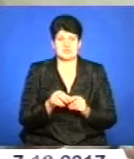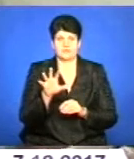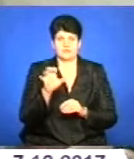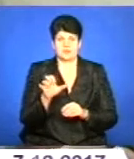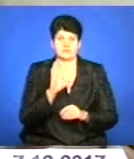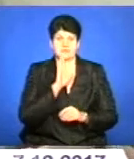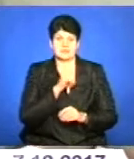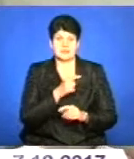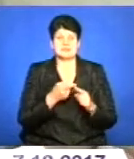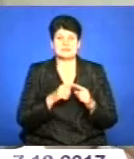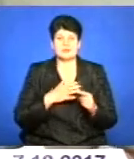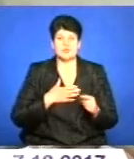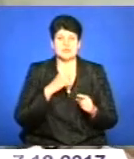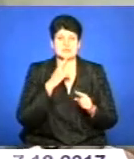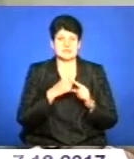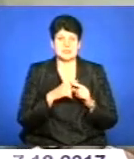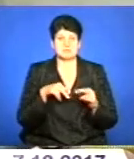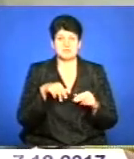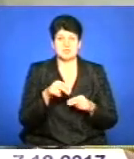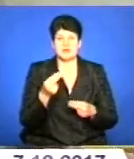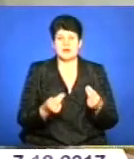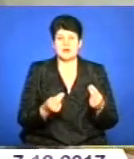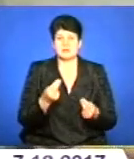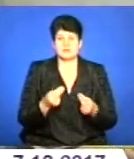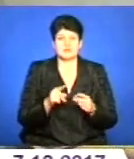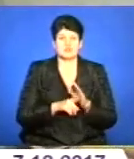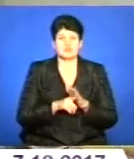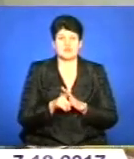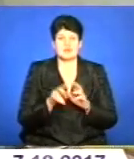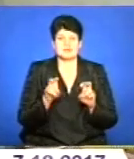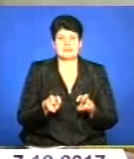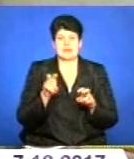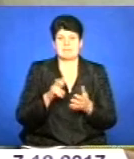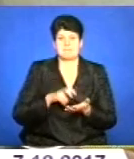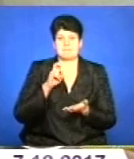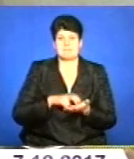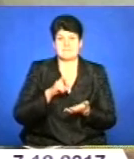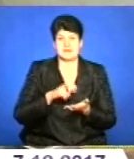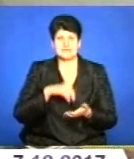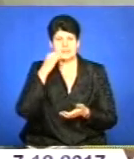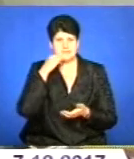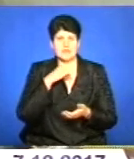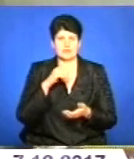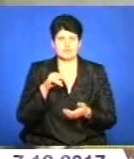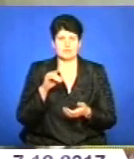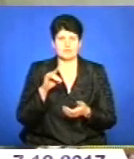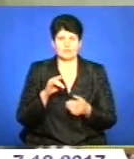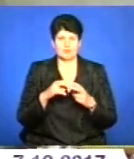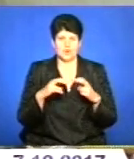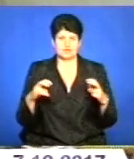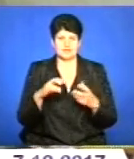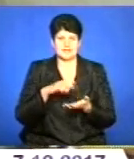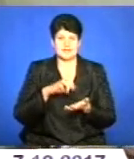моя сестра, і ми пішли гратися. І вона почала стрибати на старій пружині. Я побігла